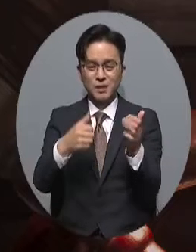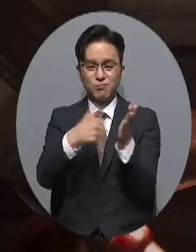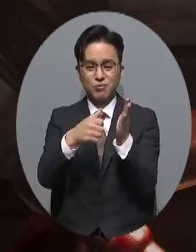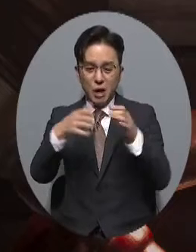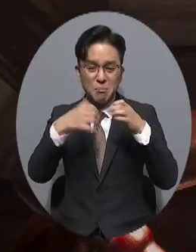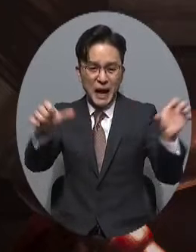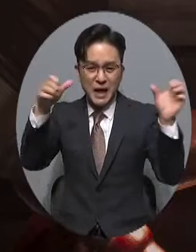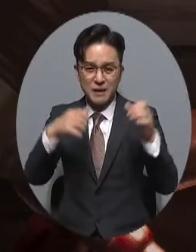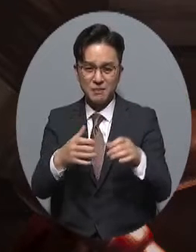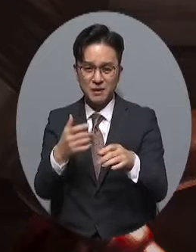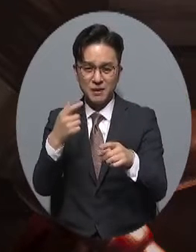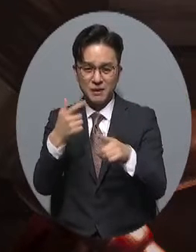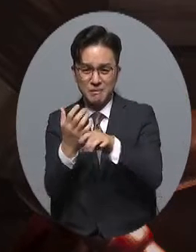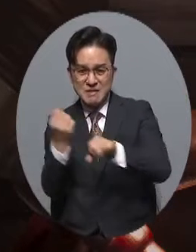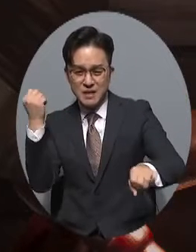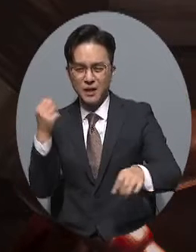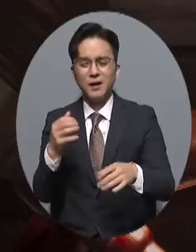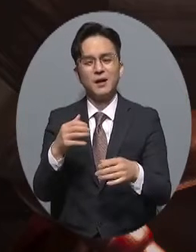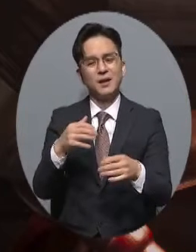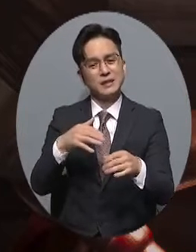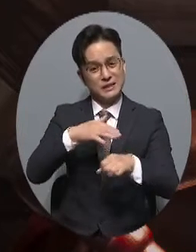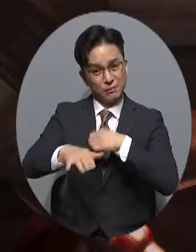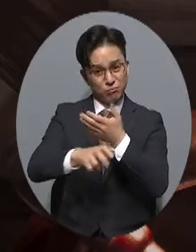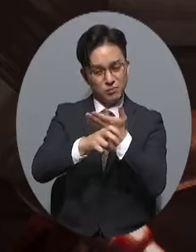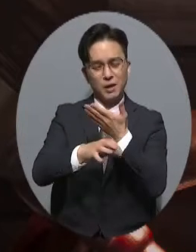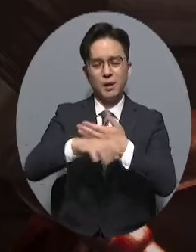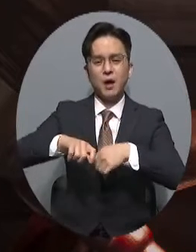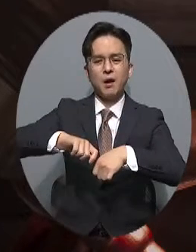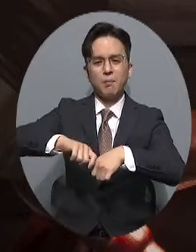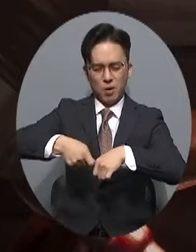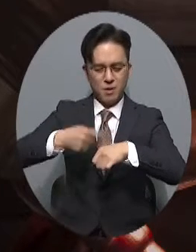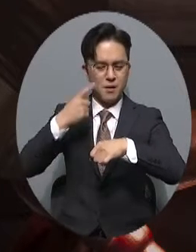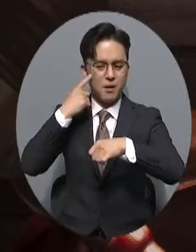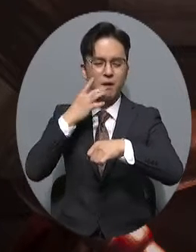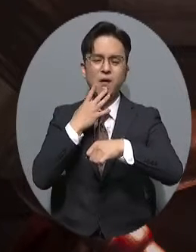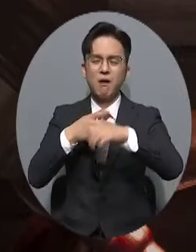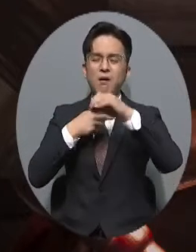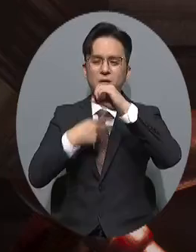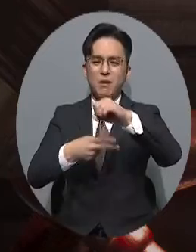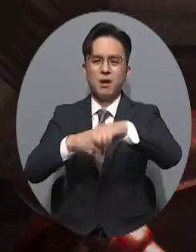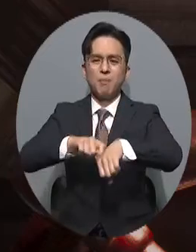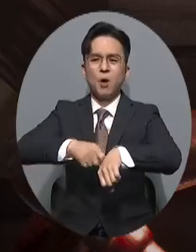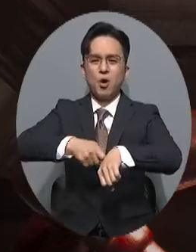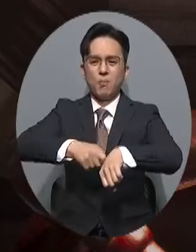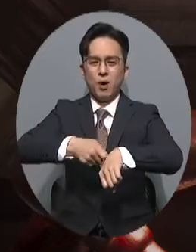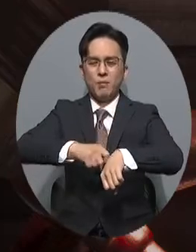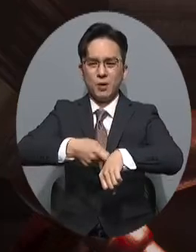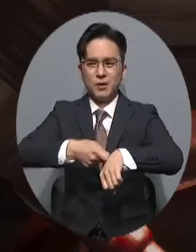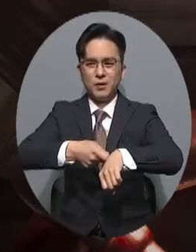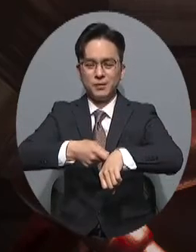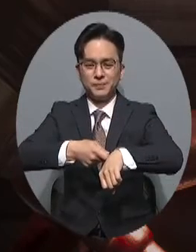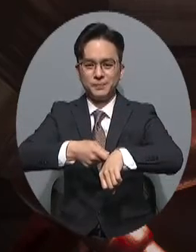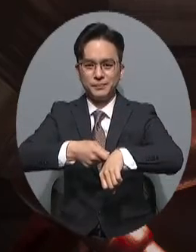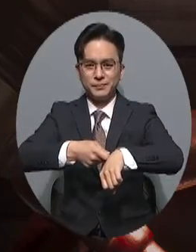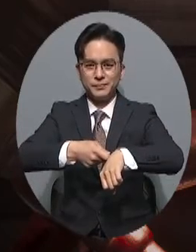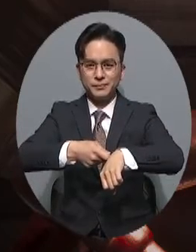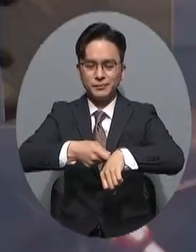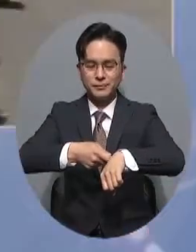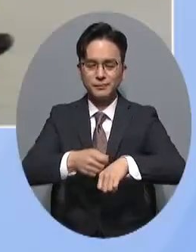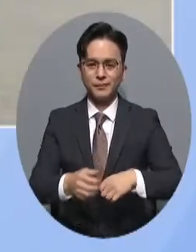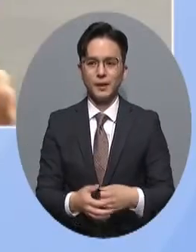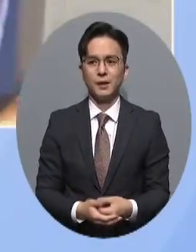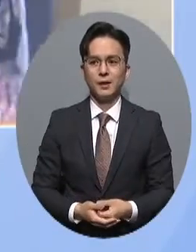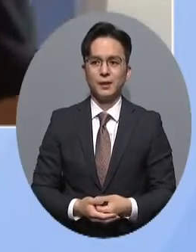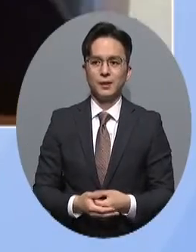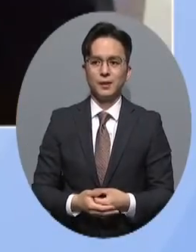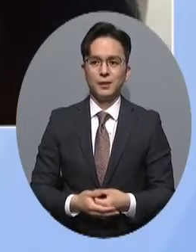핵심적인 하나가 손해배상 청구도 하지 못한다고 하는데 지금도 못해요 정당한 절차에 거친 파업이라고 하면 지금도